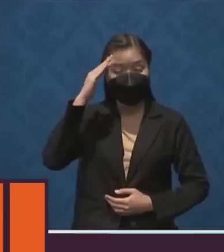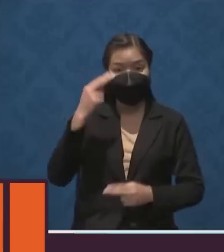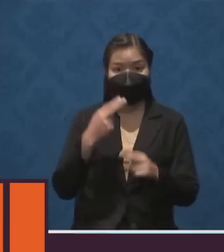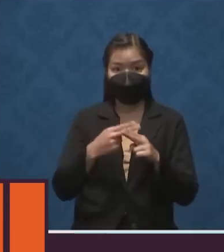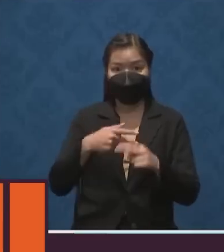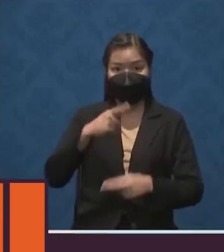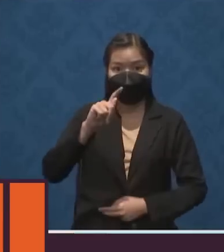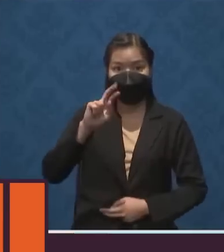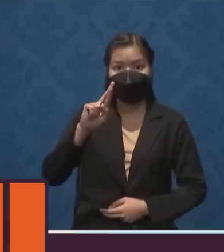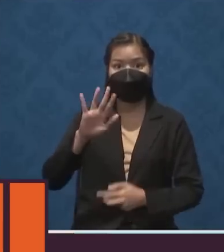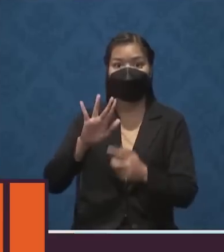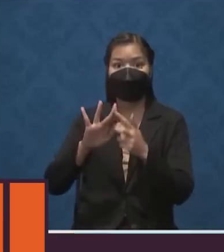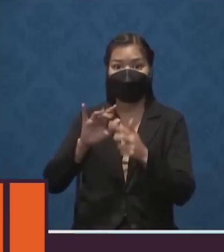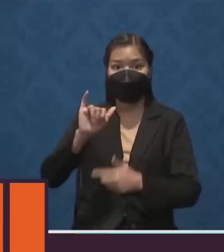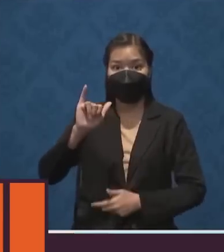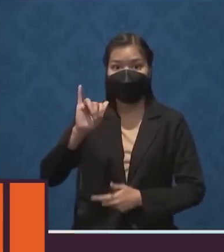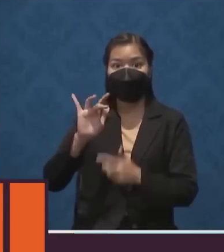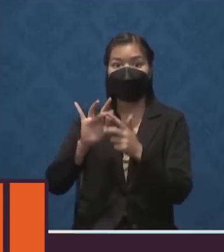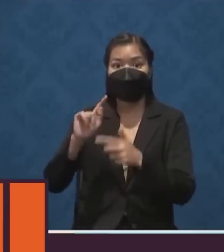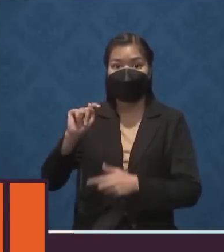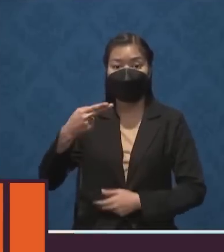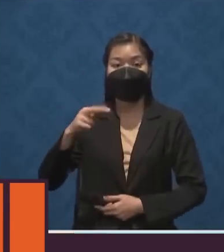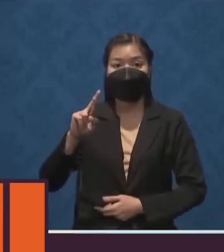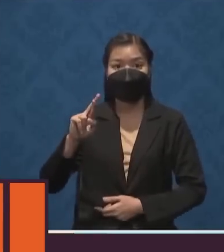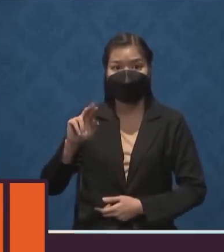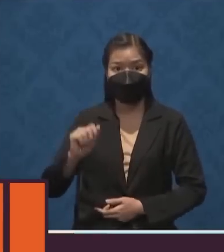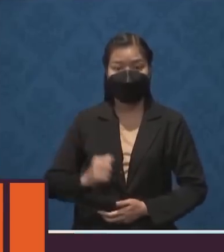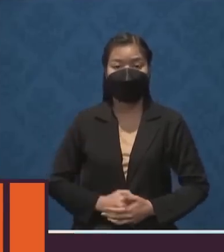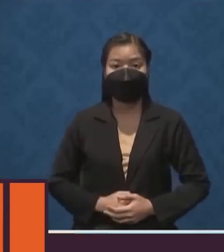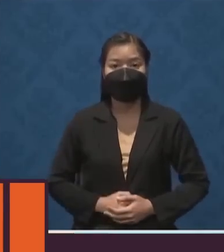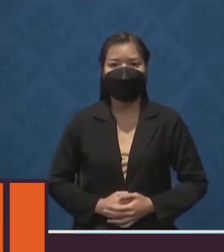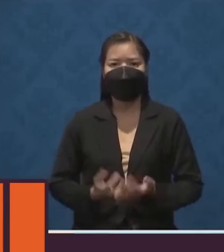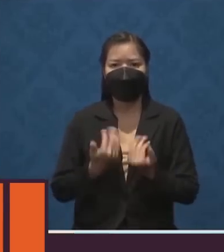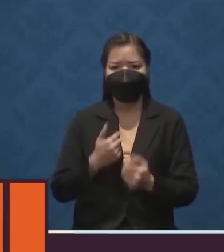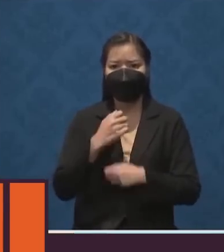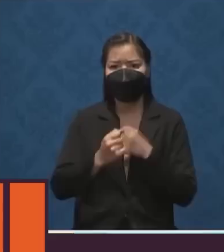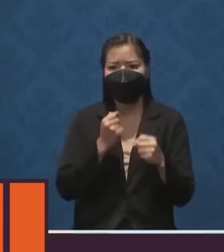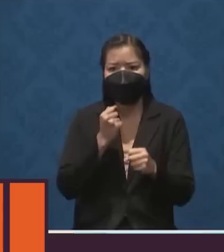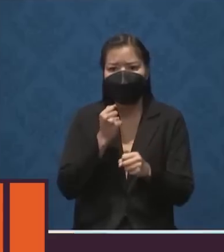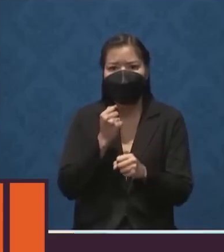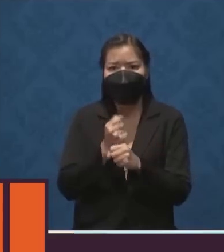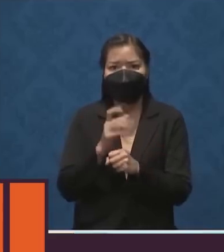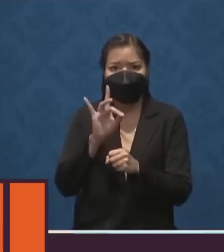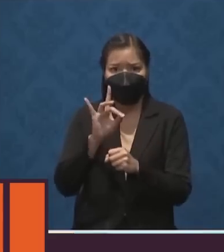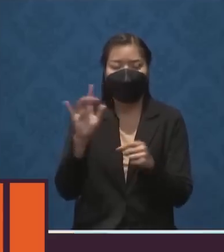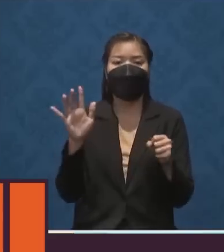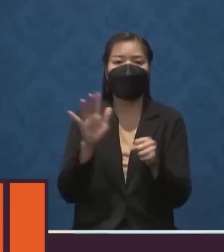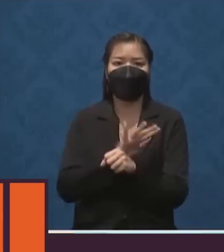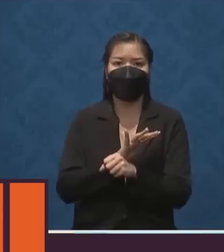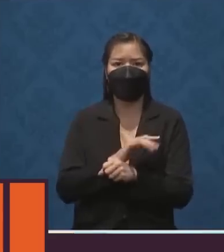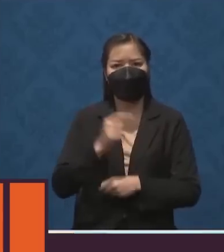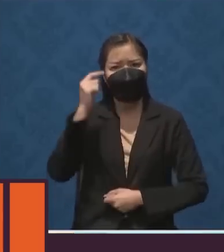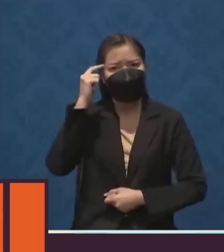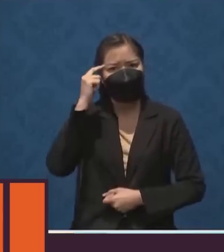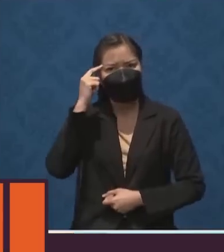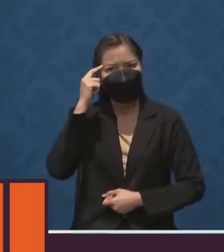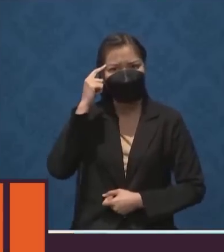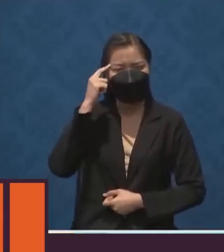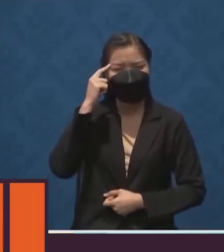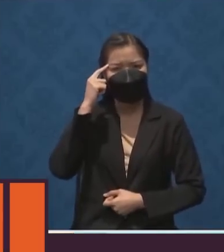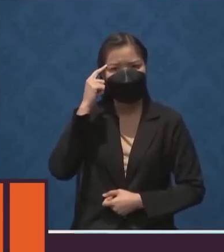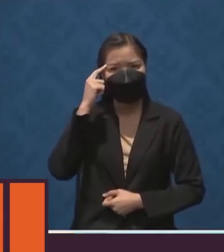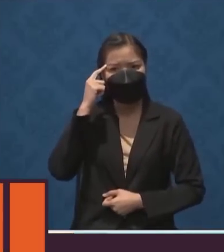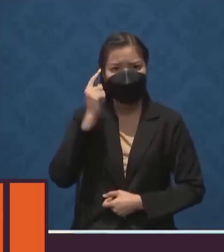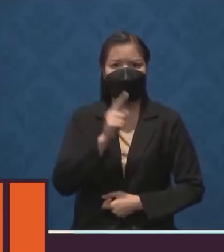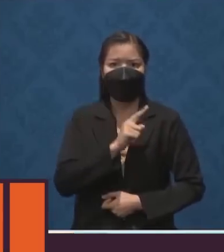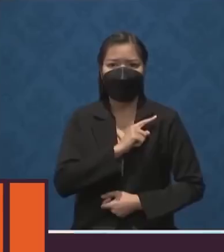จะครบต hardenedก 8 ปีใ browsingี้ผมไมสามารทจะไว้วางใจให้ท่านเป็ผู้ใช้งบกลางในการบรีหาราชก